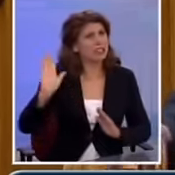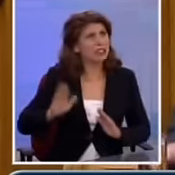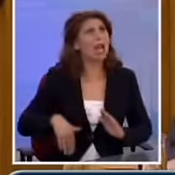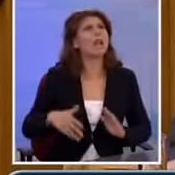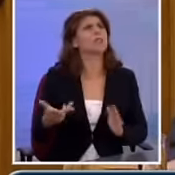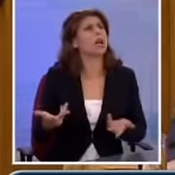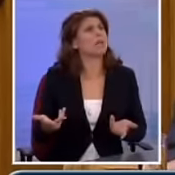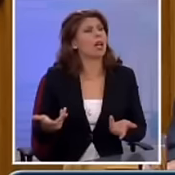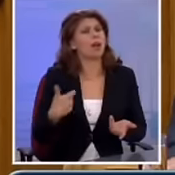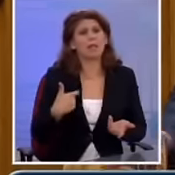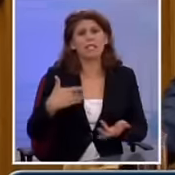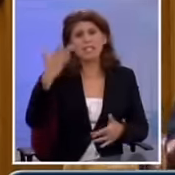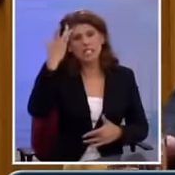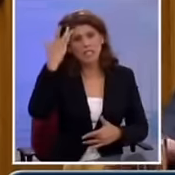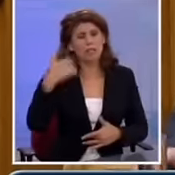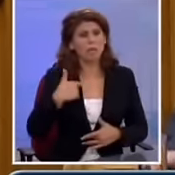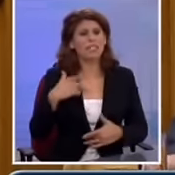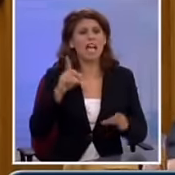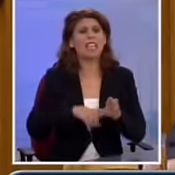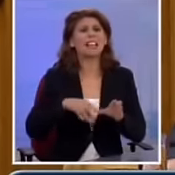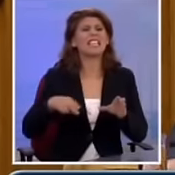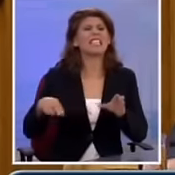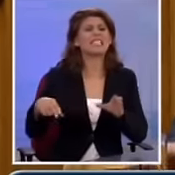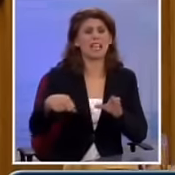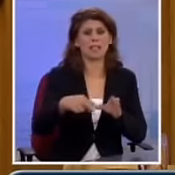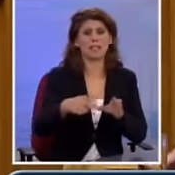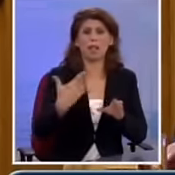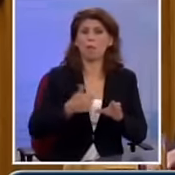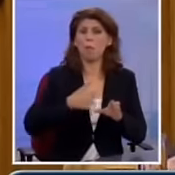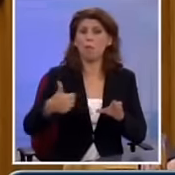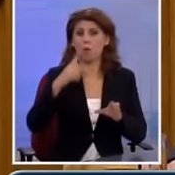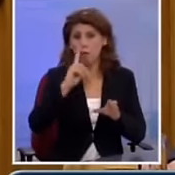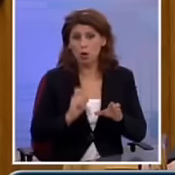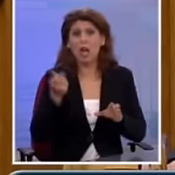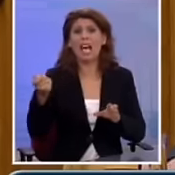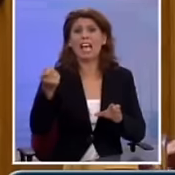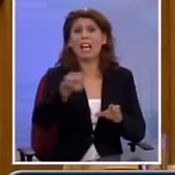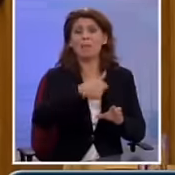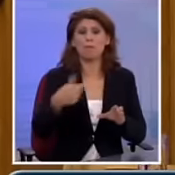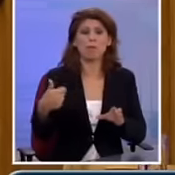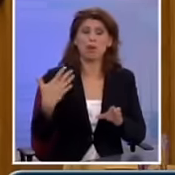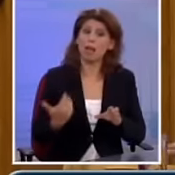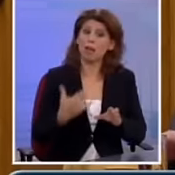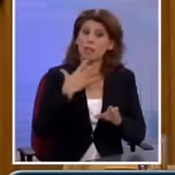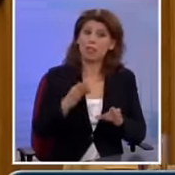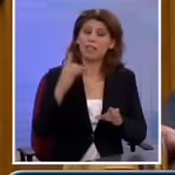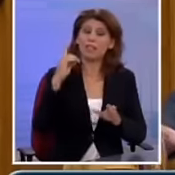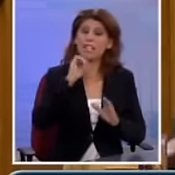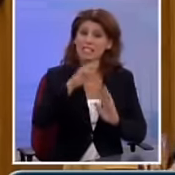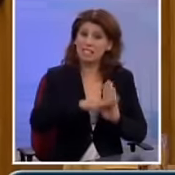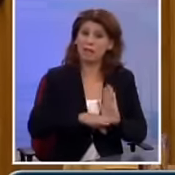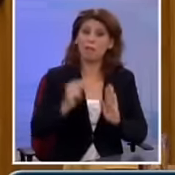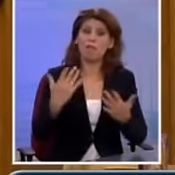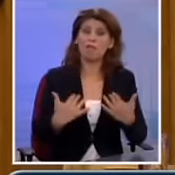συνειδητά σε μια εταιρική σχέση στην οποία έχουμε μόνο υποχρεώσεις και χρέη. Έχουμε δηλαδή ένα σύνταγμα, μια